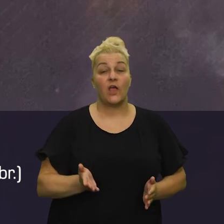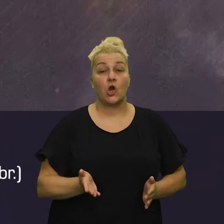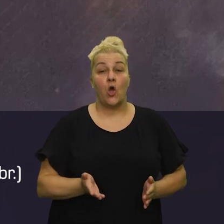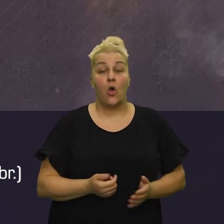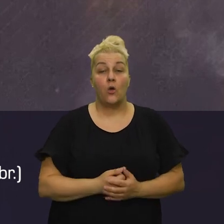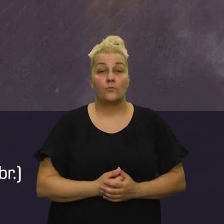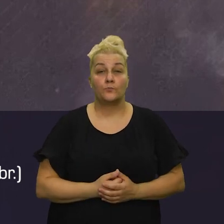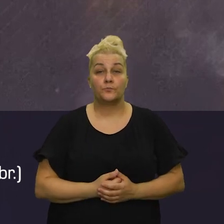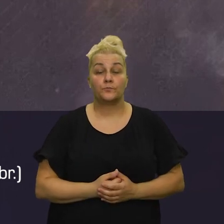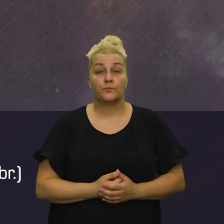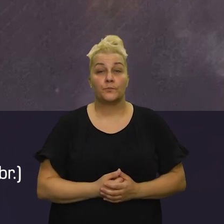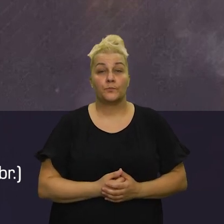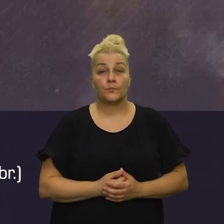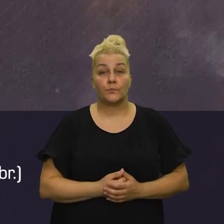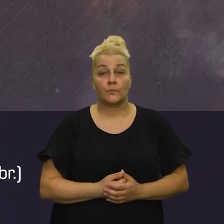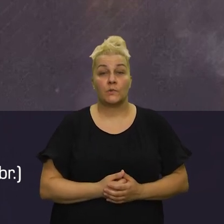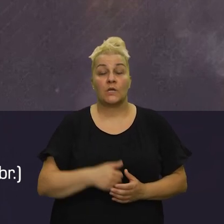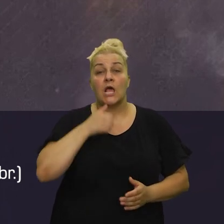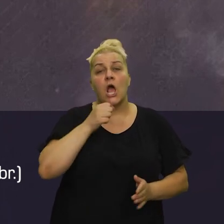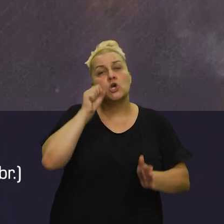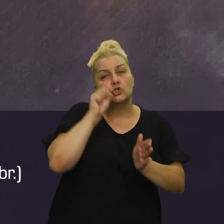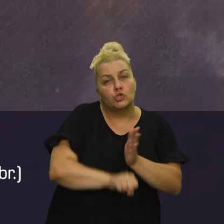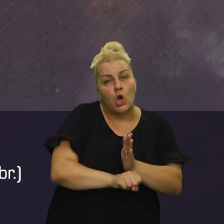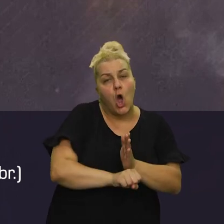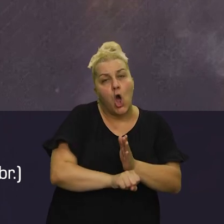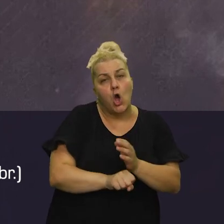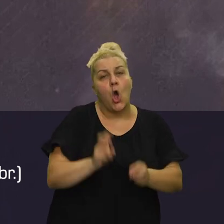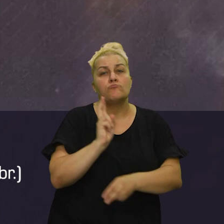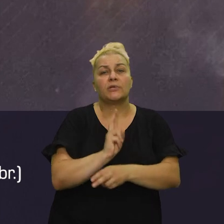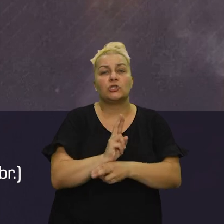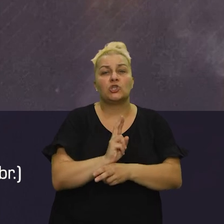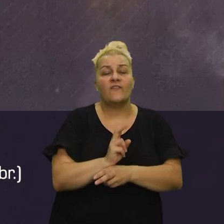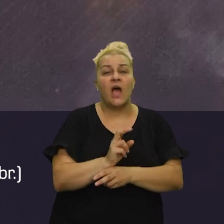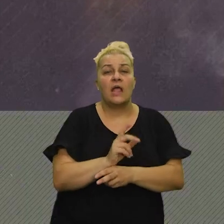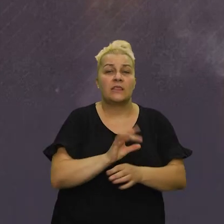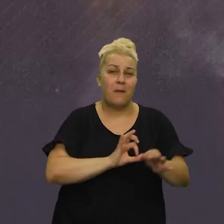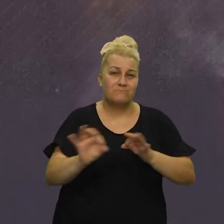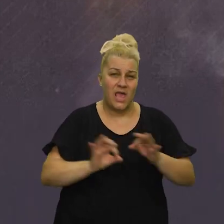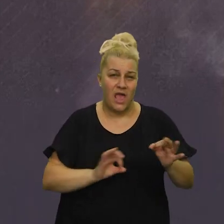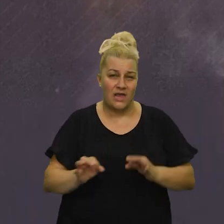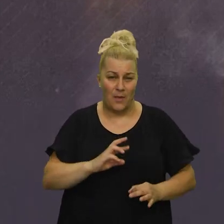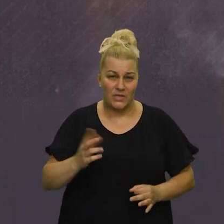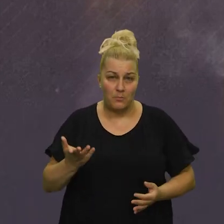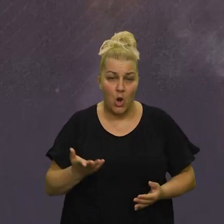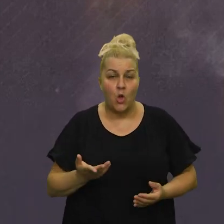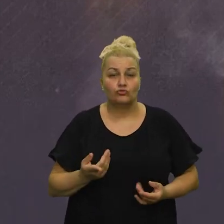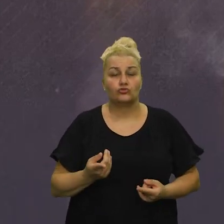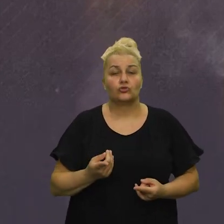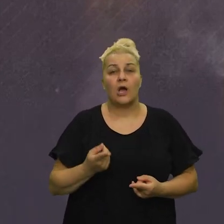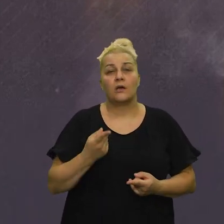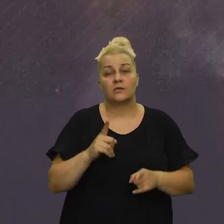i uz strogo pridržavanje epidemioloških mjera, onda tu